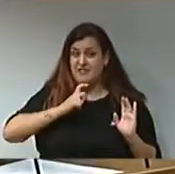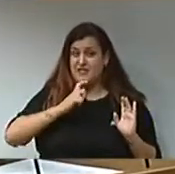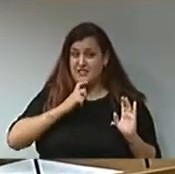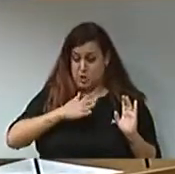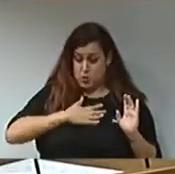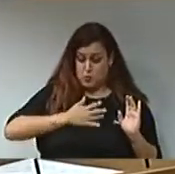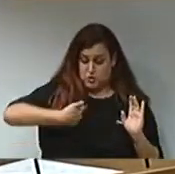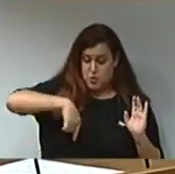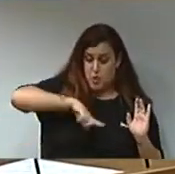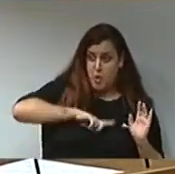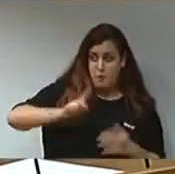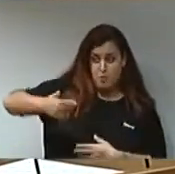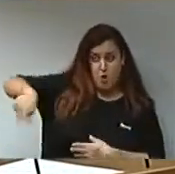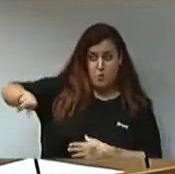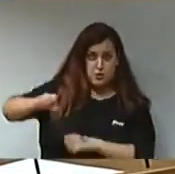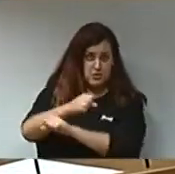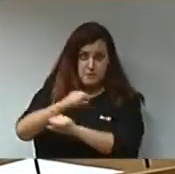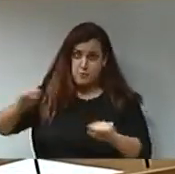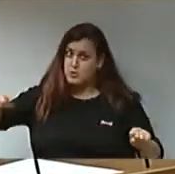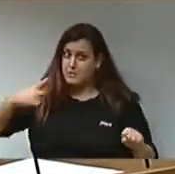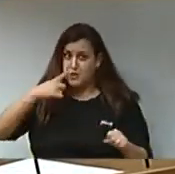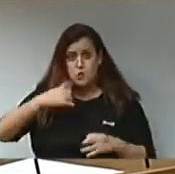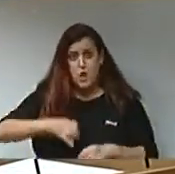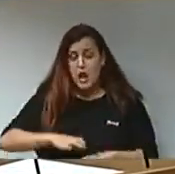impossible. Per tant, això és la realitat.